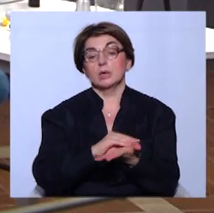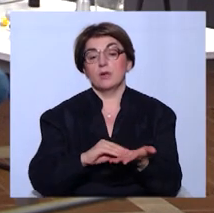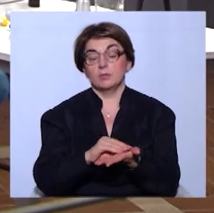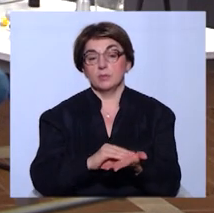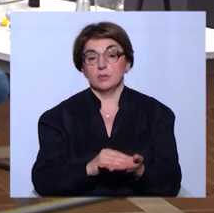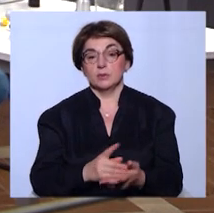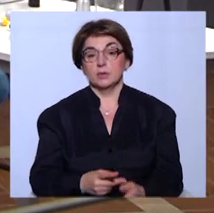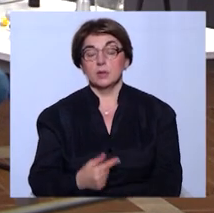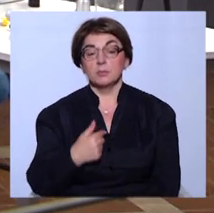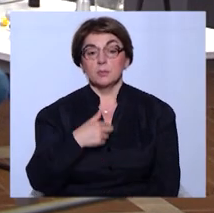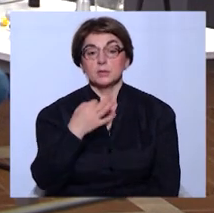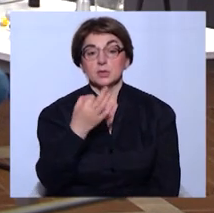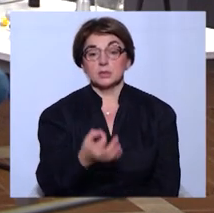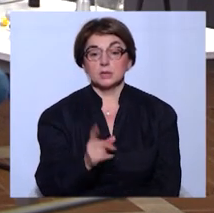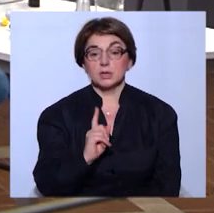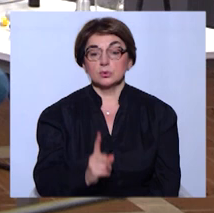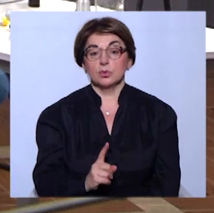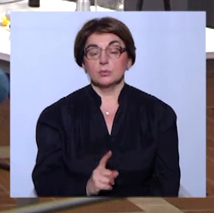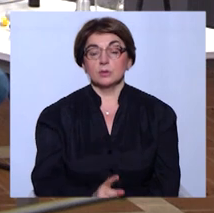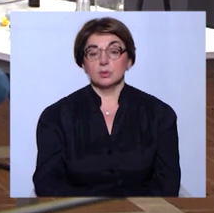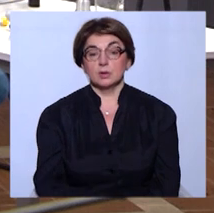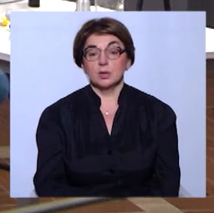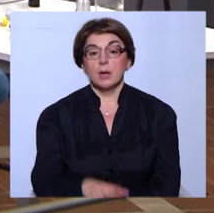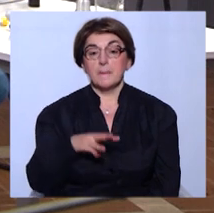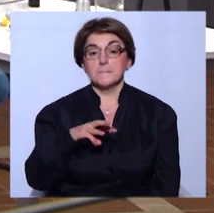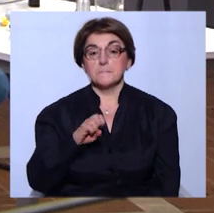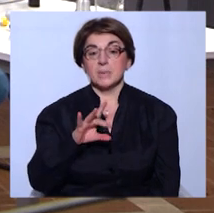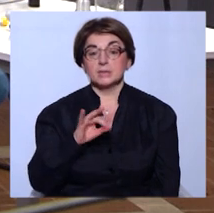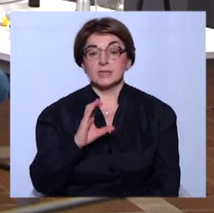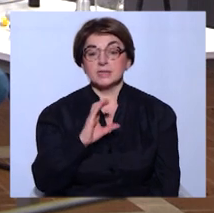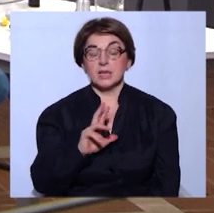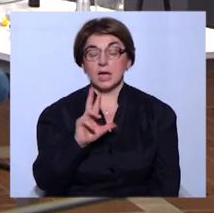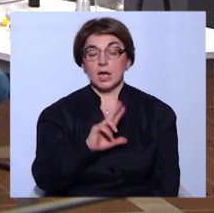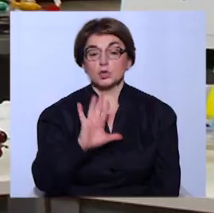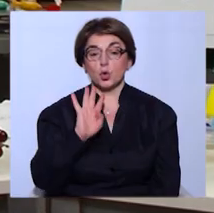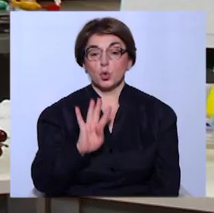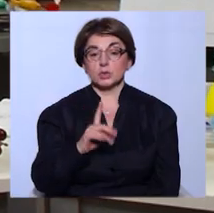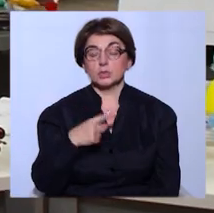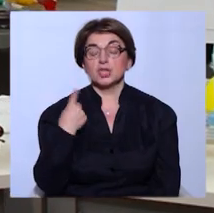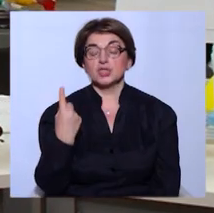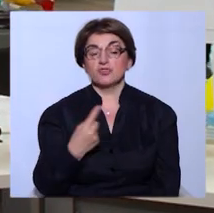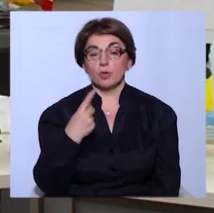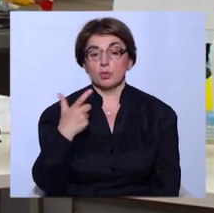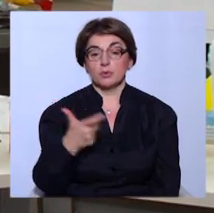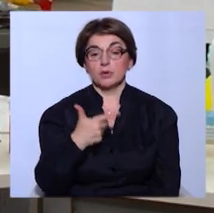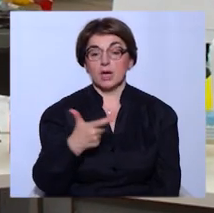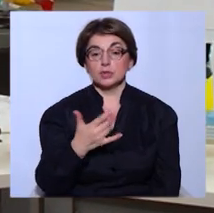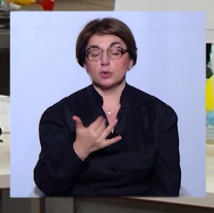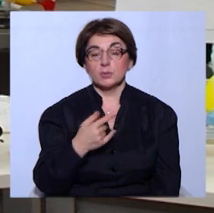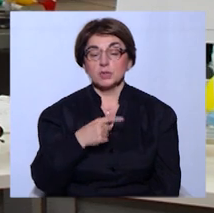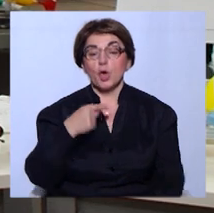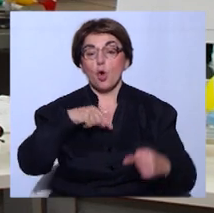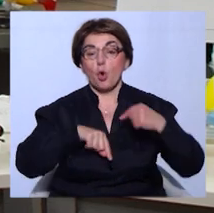რომ მეთანი, CH4, ბუნებრივი აირი არის ორგანული ნივთიერება, რომელიც